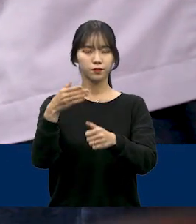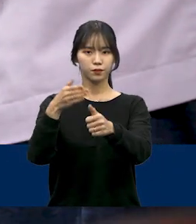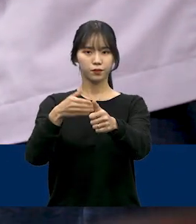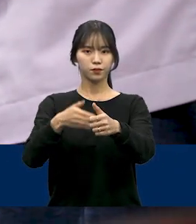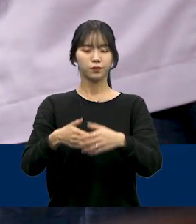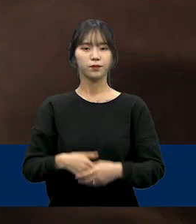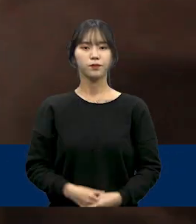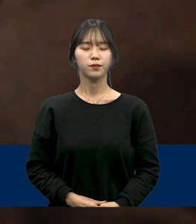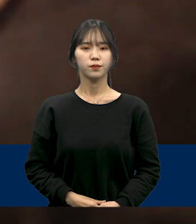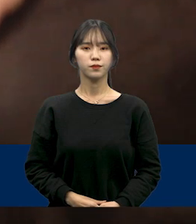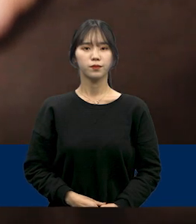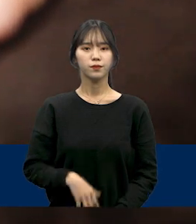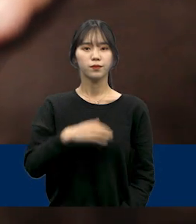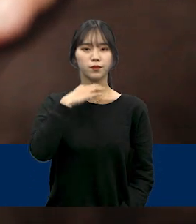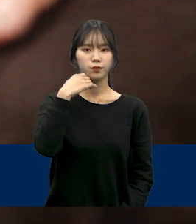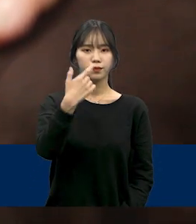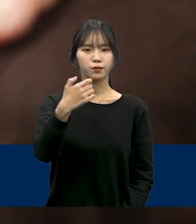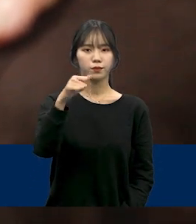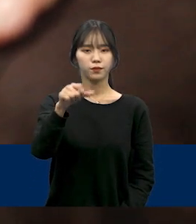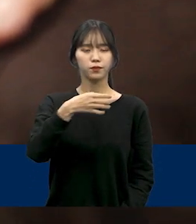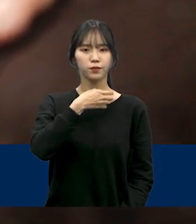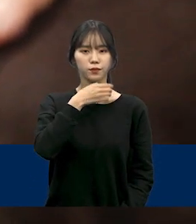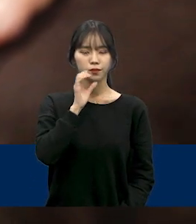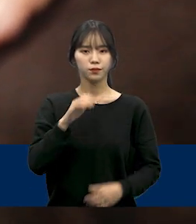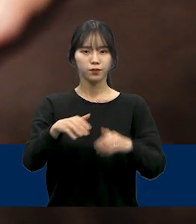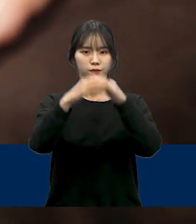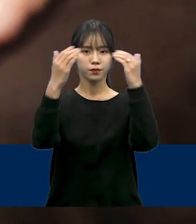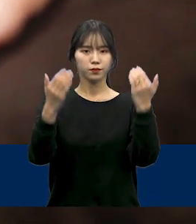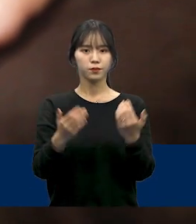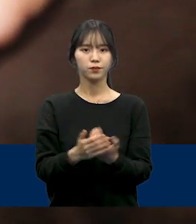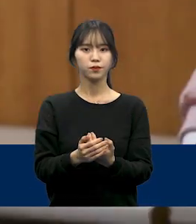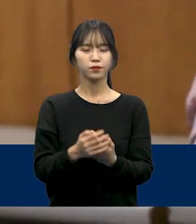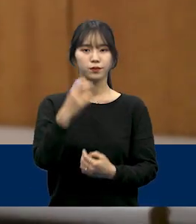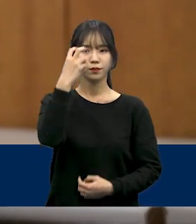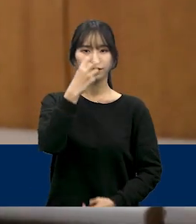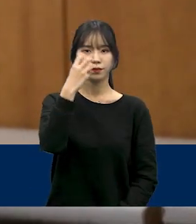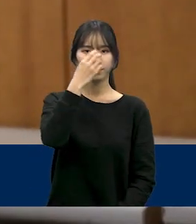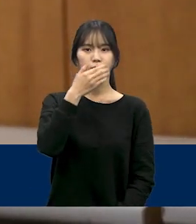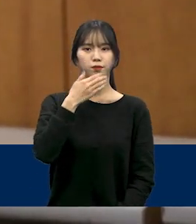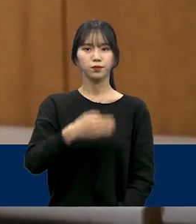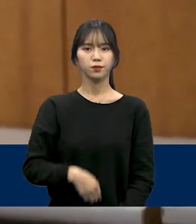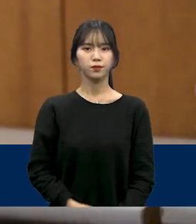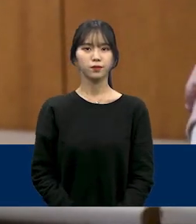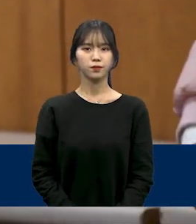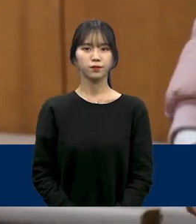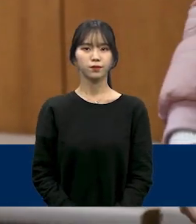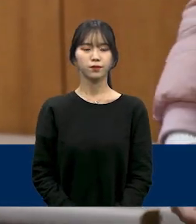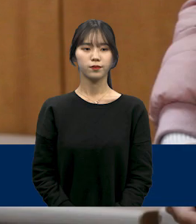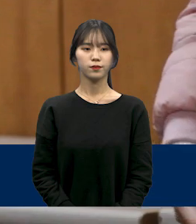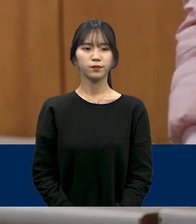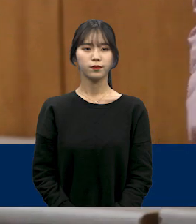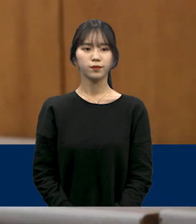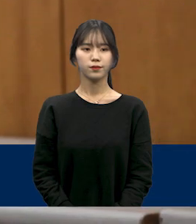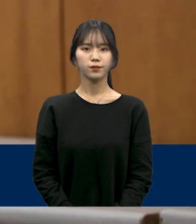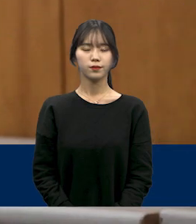장안종합사회복지관에서 진행되며 지역에 거주하는 65세 이상 어르신이면 누구나 진료를 받을 수 있습니다.